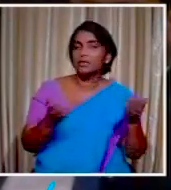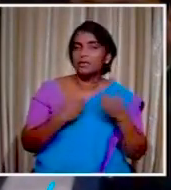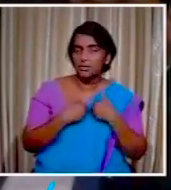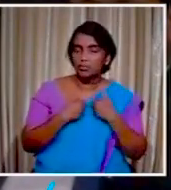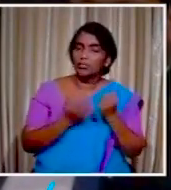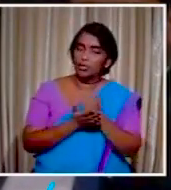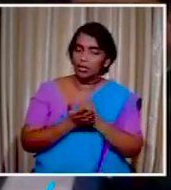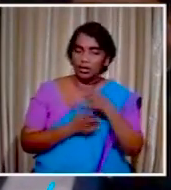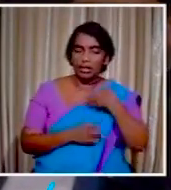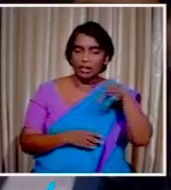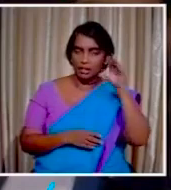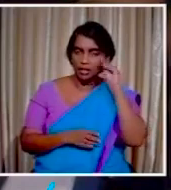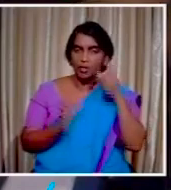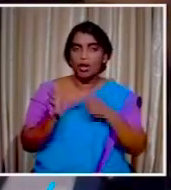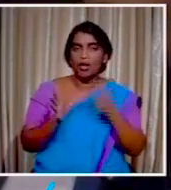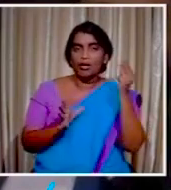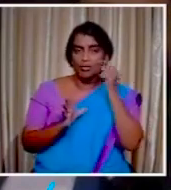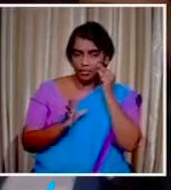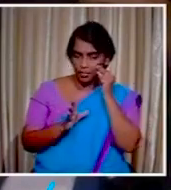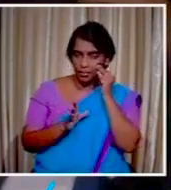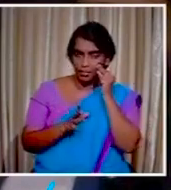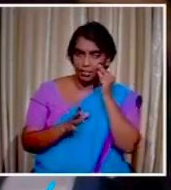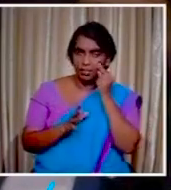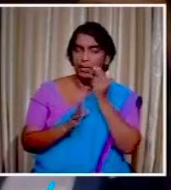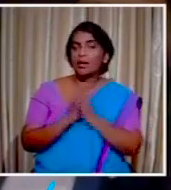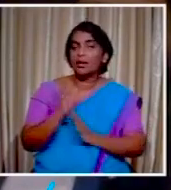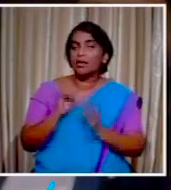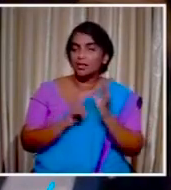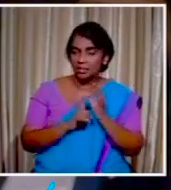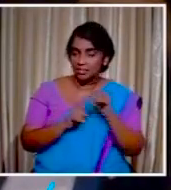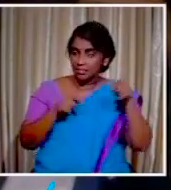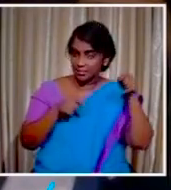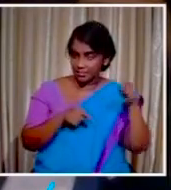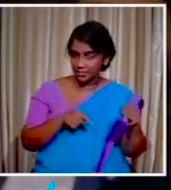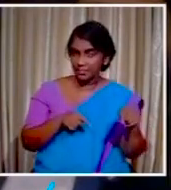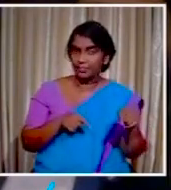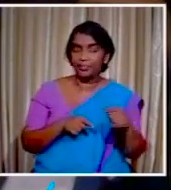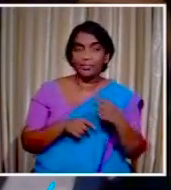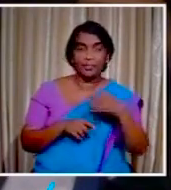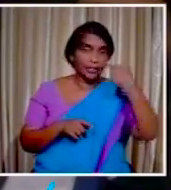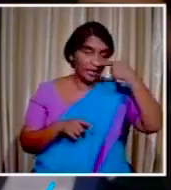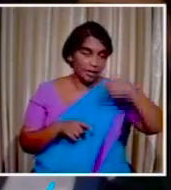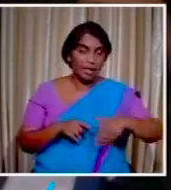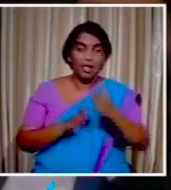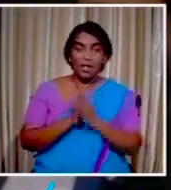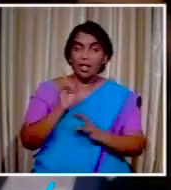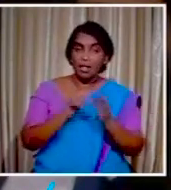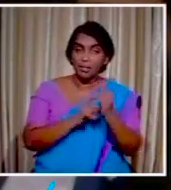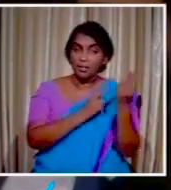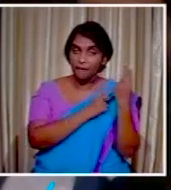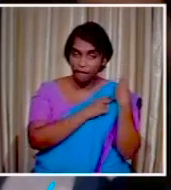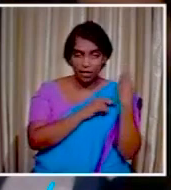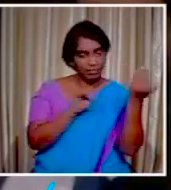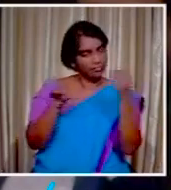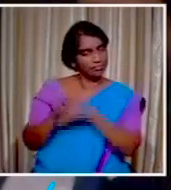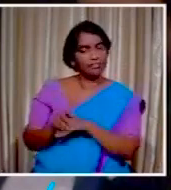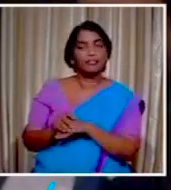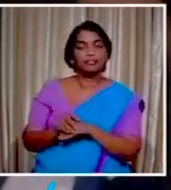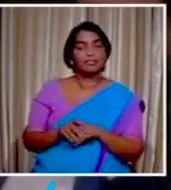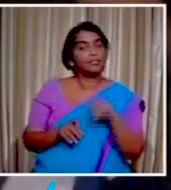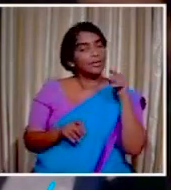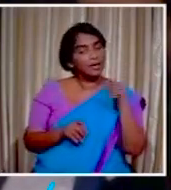සියලු දෙනා තේරුම් ගන්න. අනුර කුමාර දිසානායක මන්ත්‍රීතුමා ඇවිල්ලා මේ බලශක්ති අමාත්‍ය ධූරයේ වගකීම ගත්තත්.